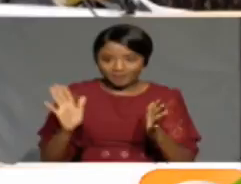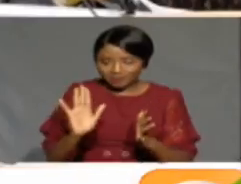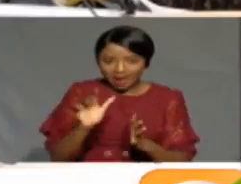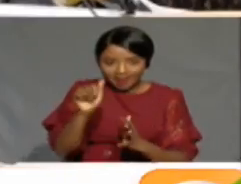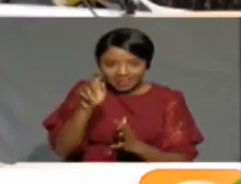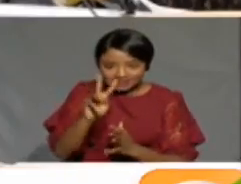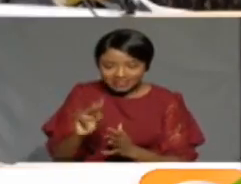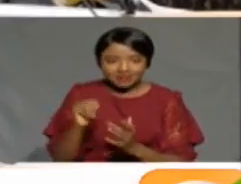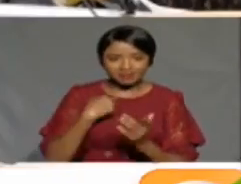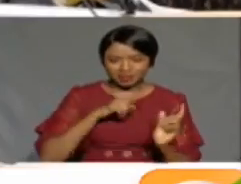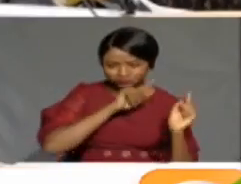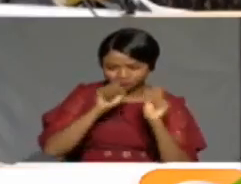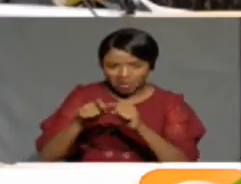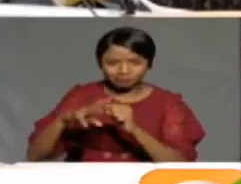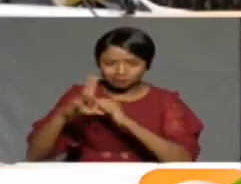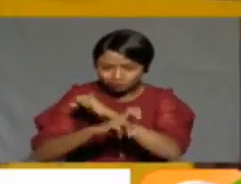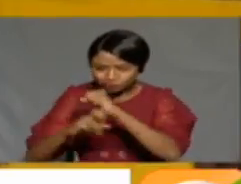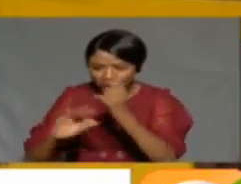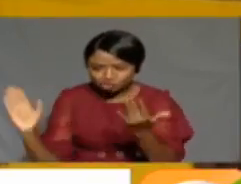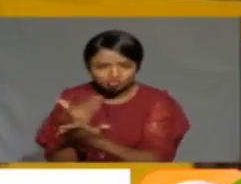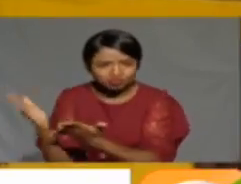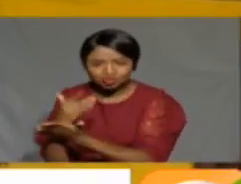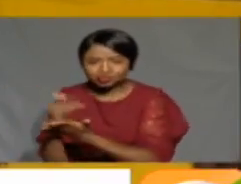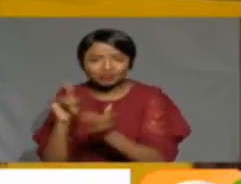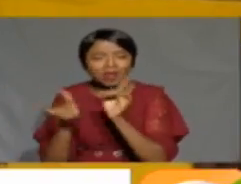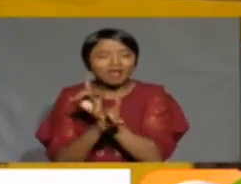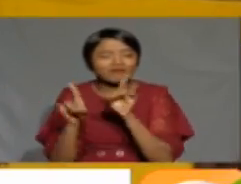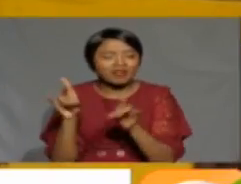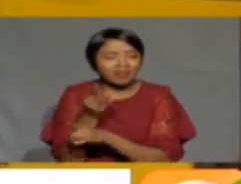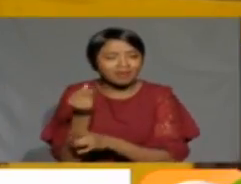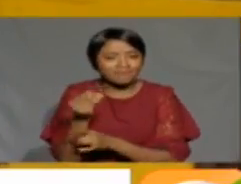na kisha kutoweka na pesa zote zilizokuwa